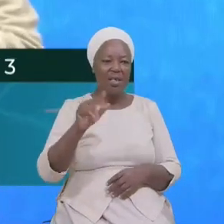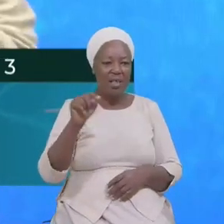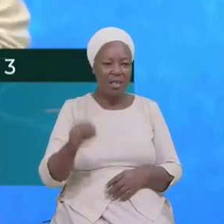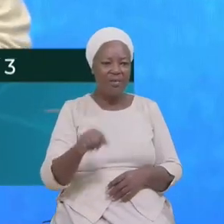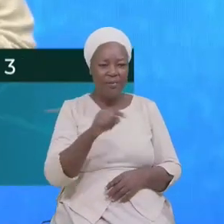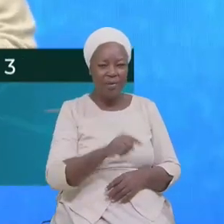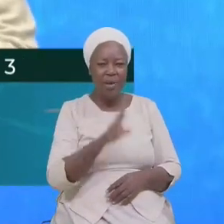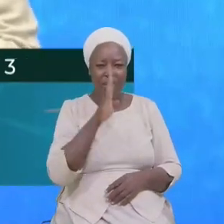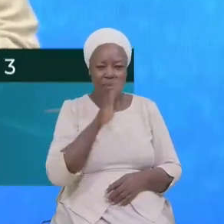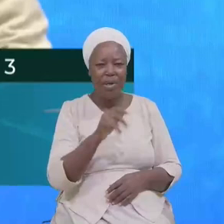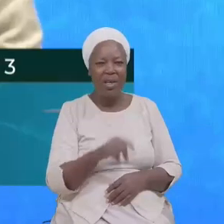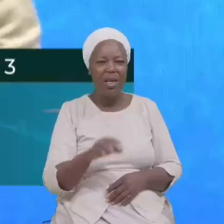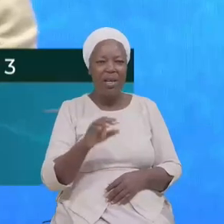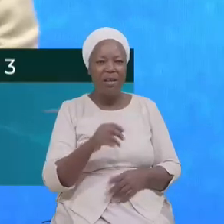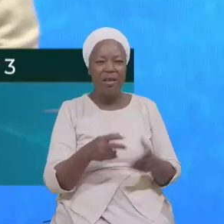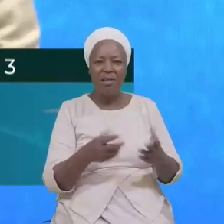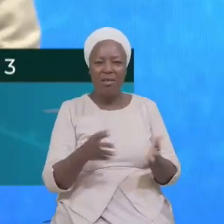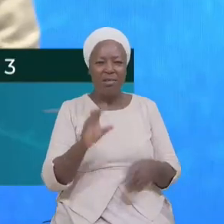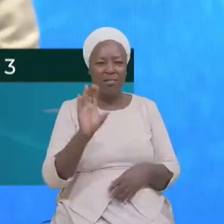boiteux de naissance,